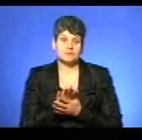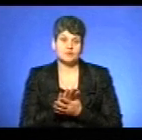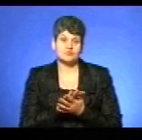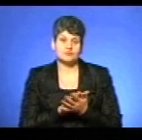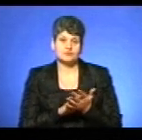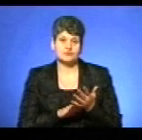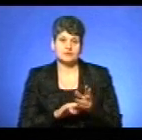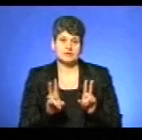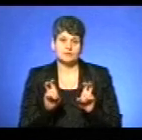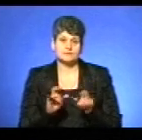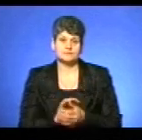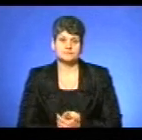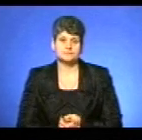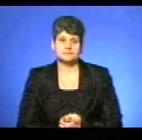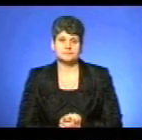Продовжую тему.